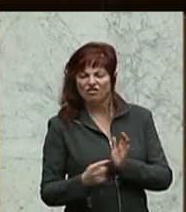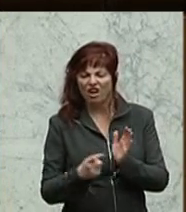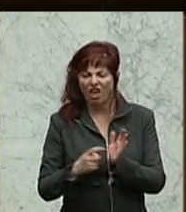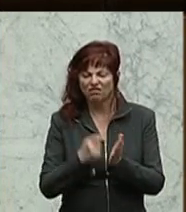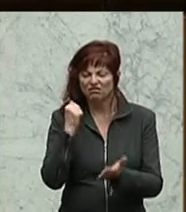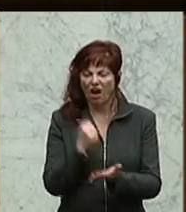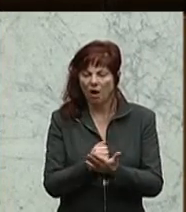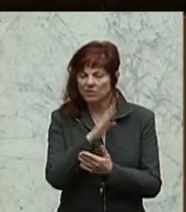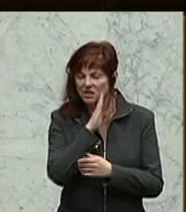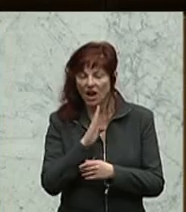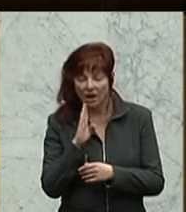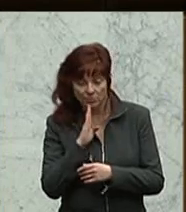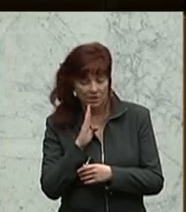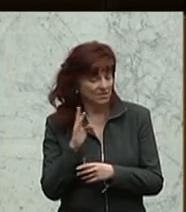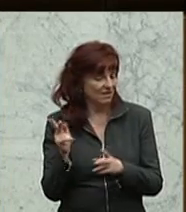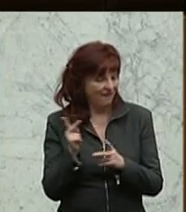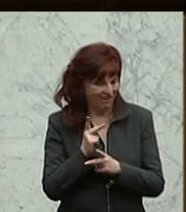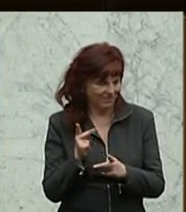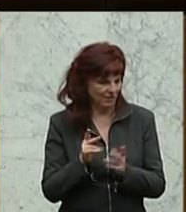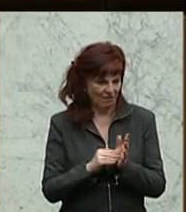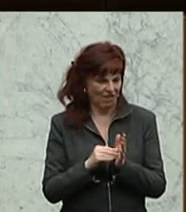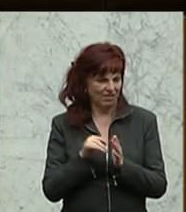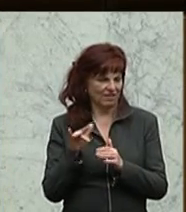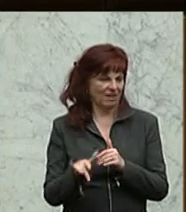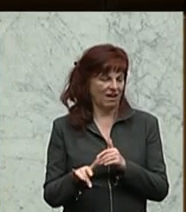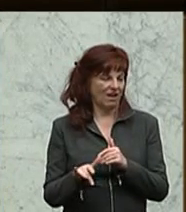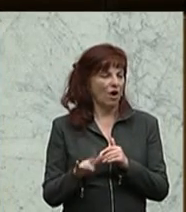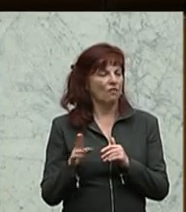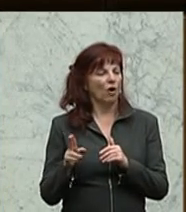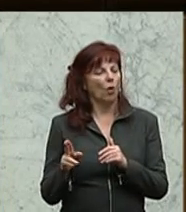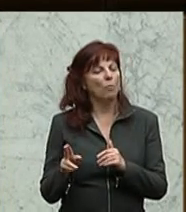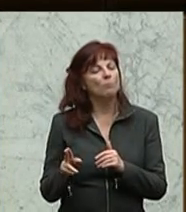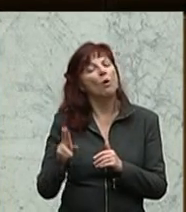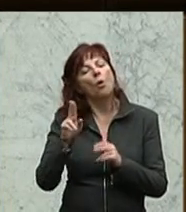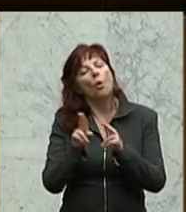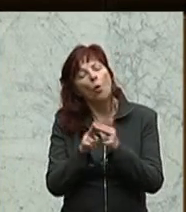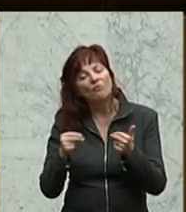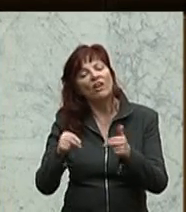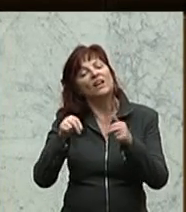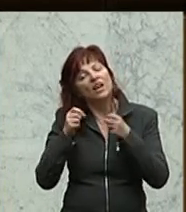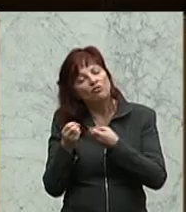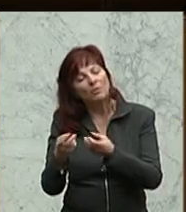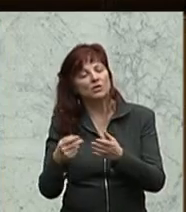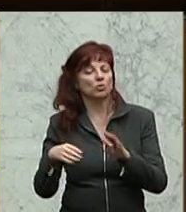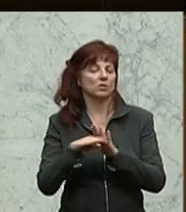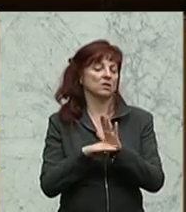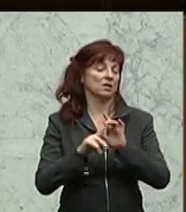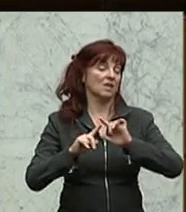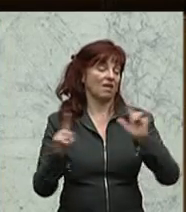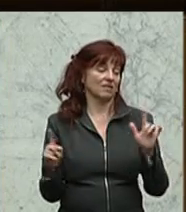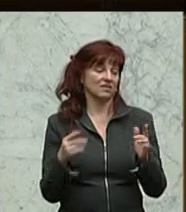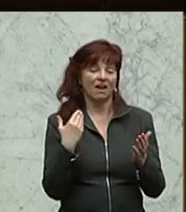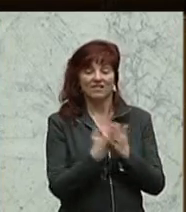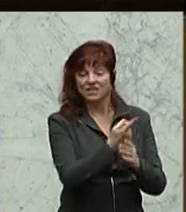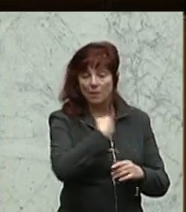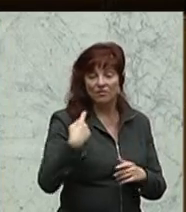das Umweltinformationsgesetz hier ganz etwas anderes vorsieht. Daher wollen wir, und das werden wir beantragen, ein Verbot dieses Bienengiftes haben,